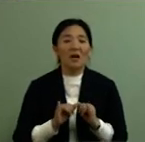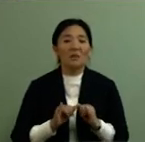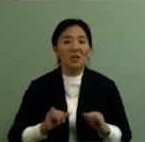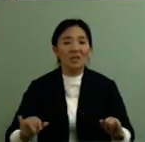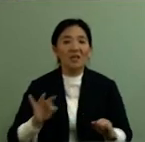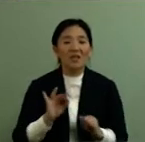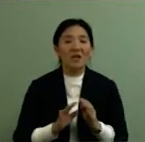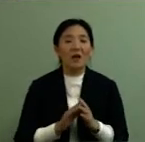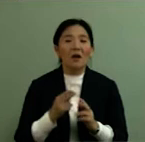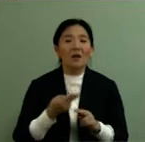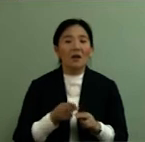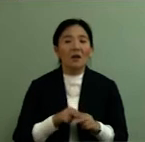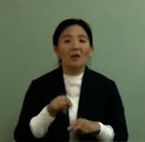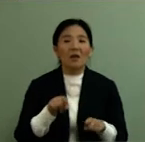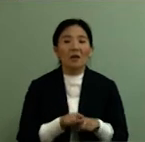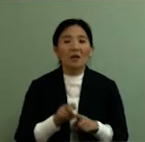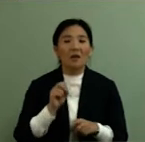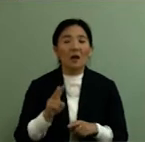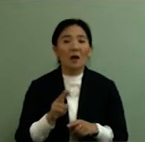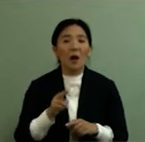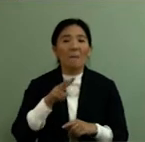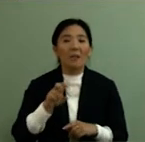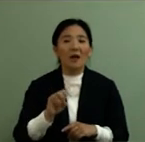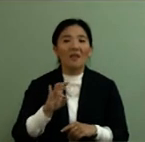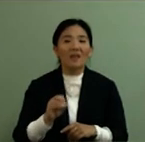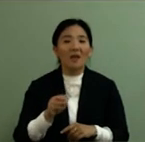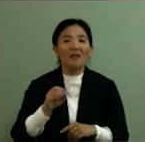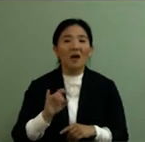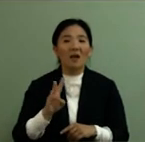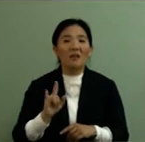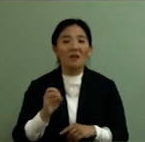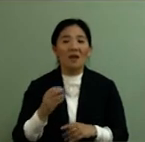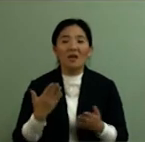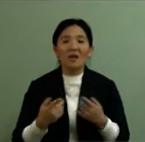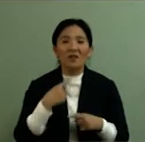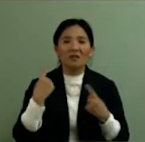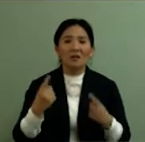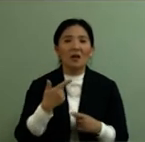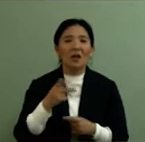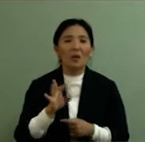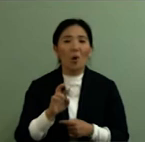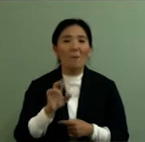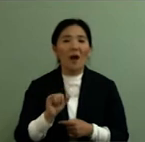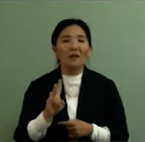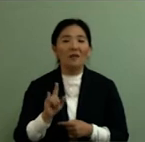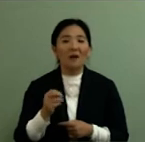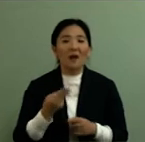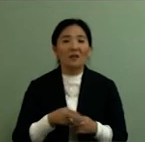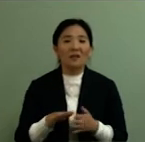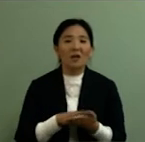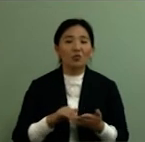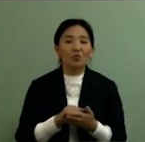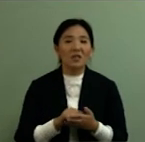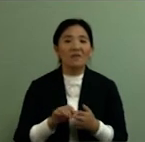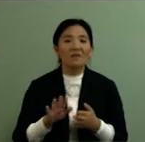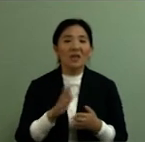Они, оказывается, подразделяются на такие, как планетарные или глобальные, говорим. Это, ребята, нарушение взаимосвязи